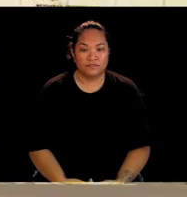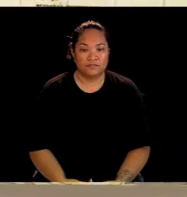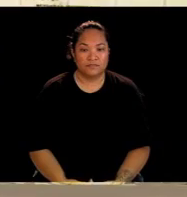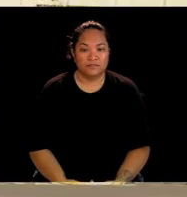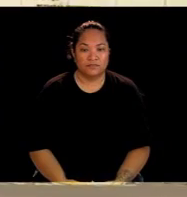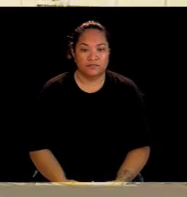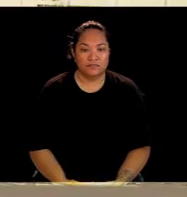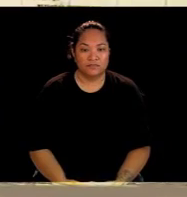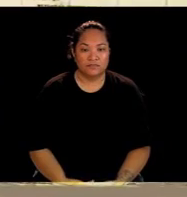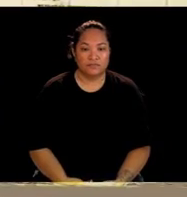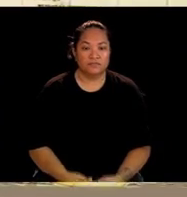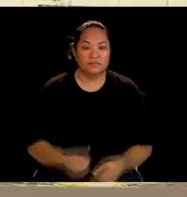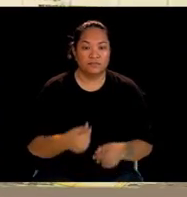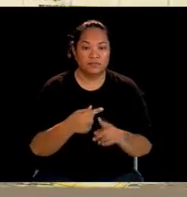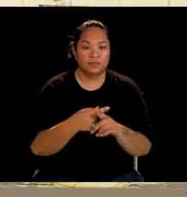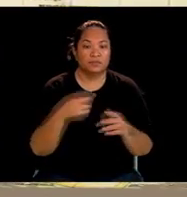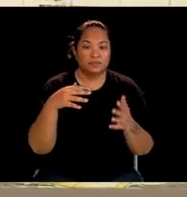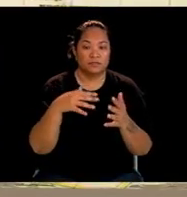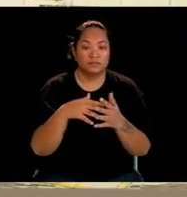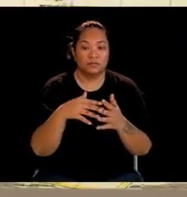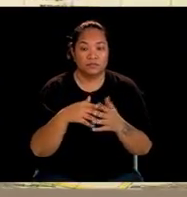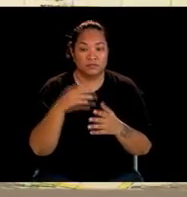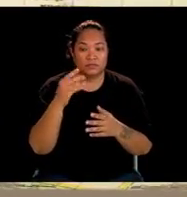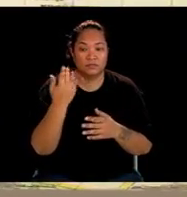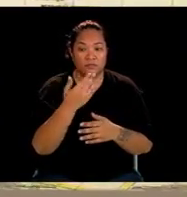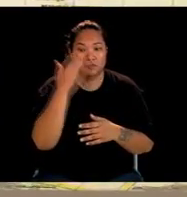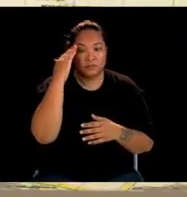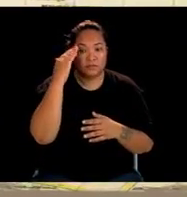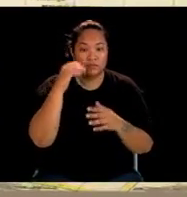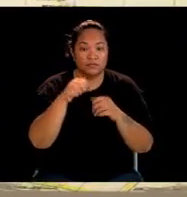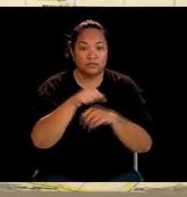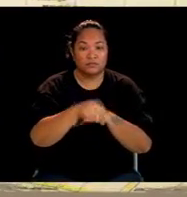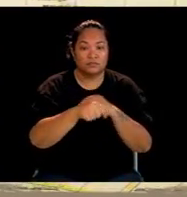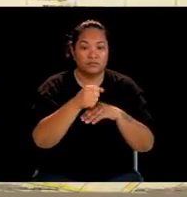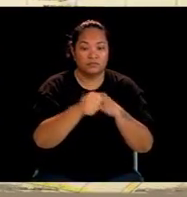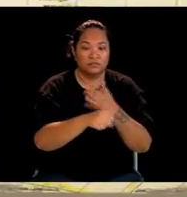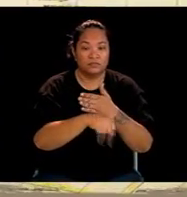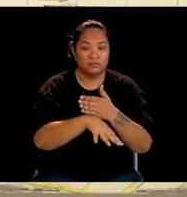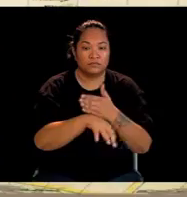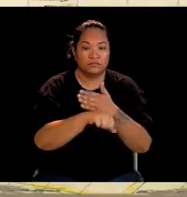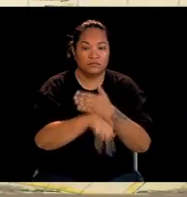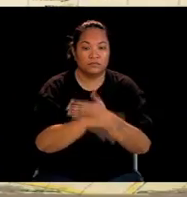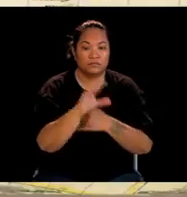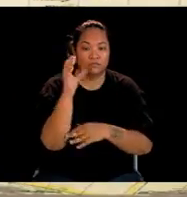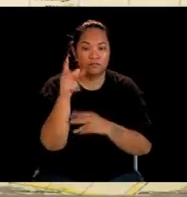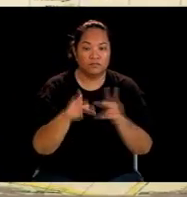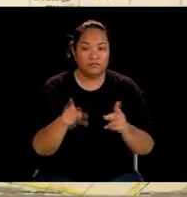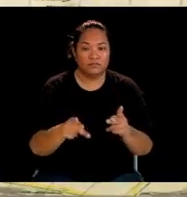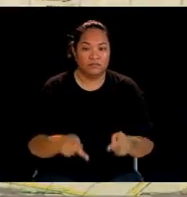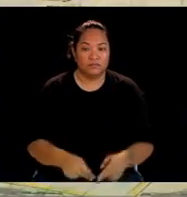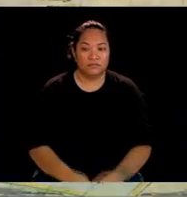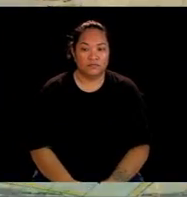siha. Ginin ini na inilaw na tatungo ihali itawtaw tano siha.